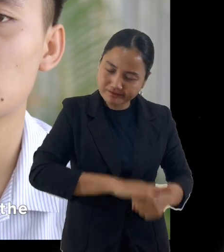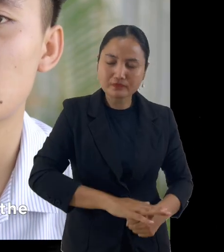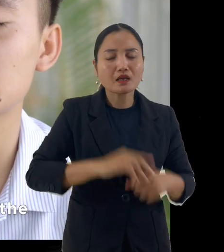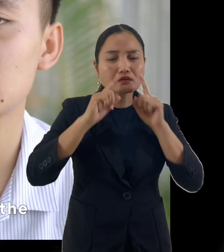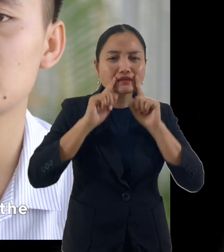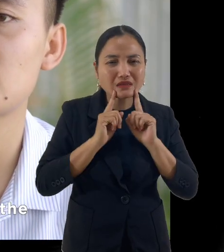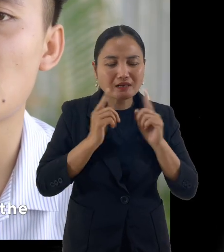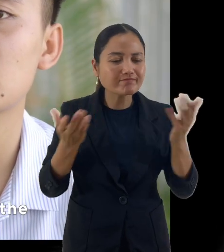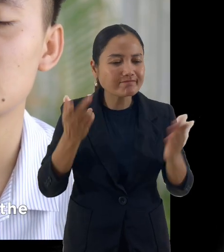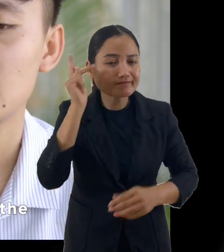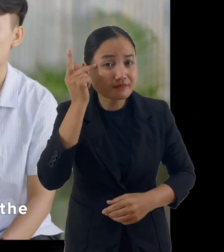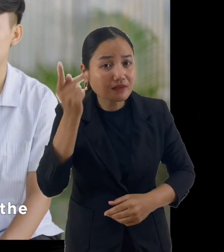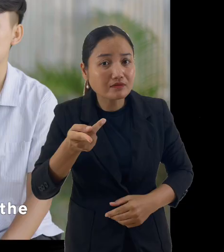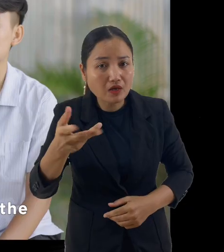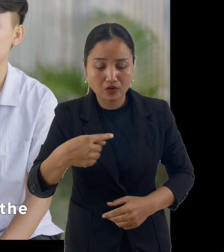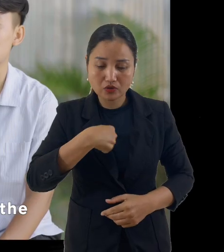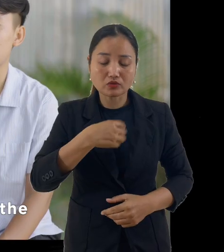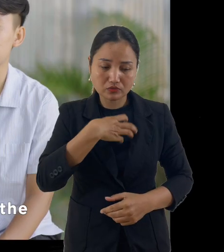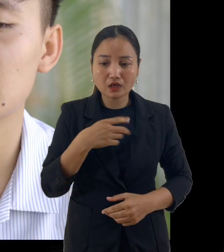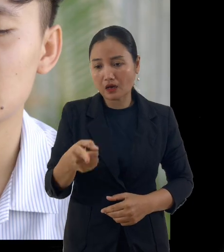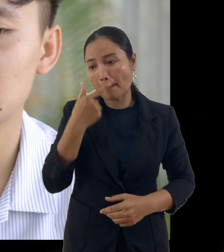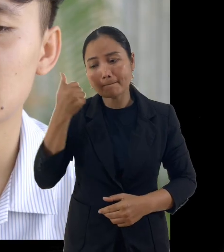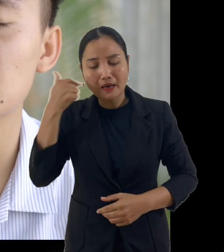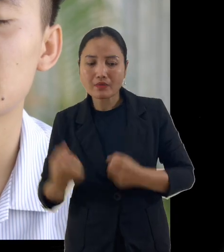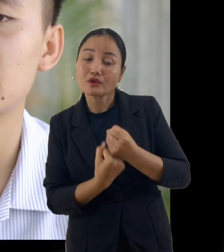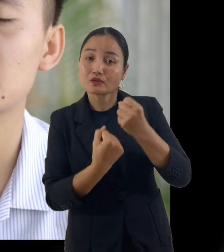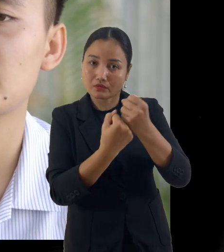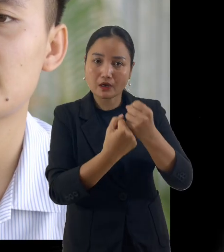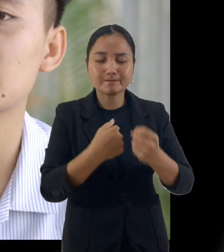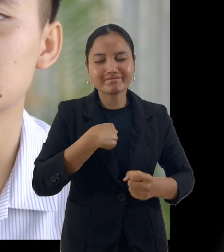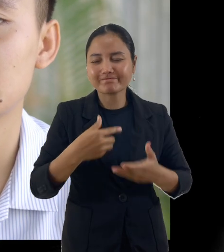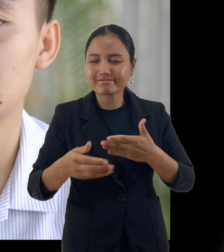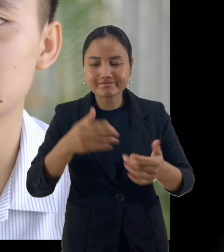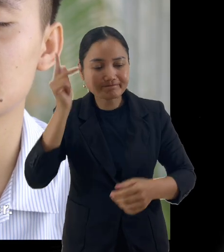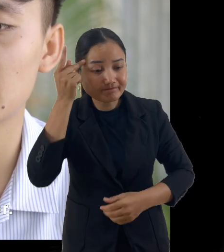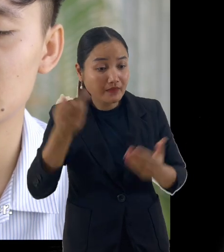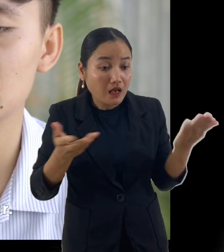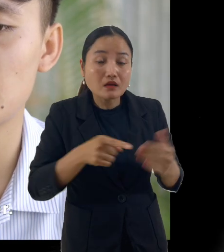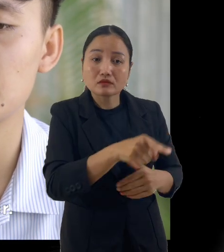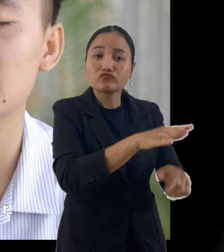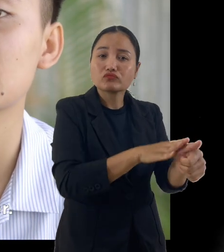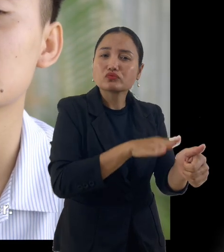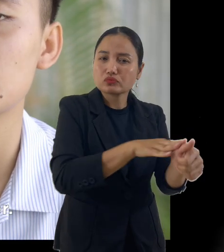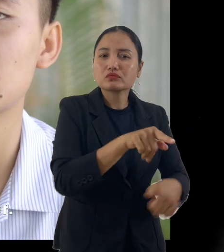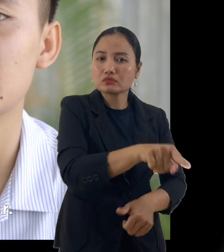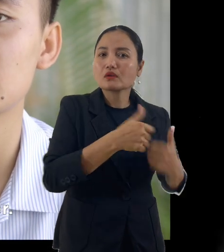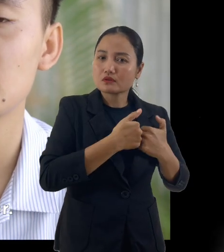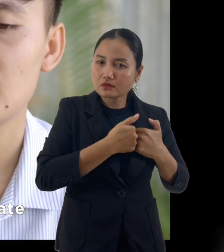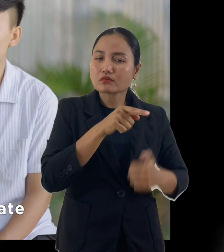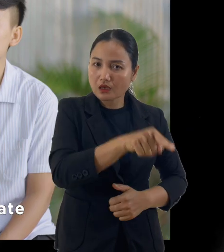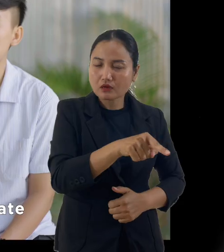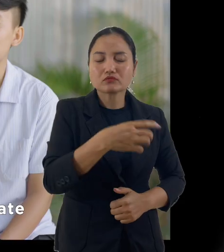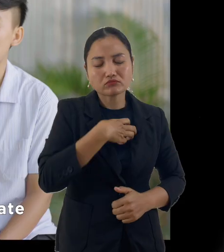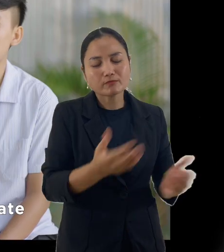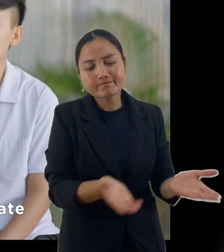ដែងខ្ញុំនិងគាត់គឺចង់ support ពីគ្រួសារសងខាងអញ្ចឹងយកមានអីគឺមានតែលើកទឹកចិត្តគ្នាជាពិសេសគឺខ្ញុំផឹងលើកទឹកចិត្តគាត់មែនតើ